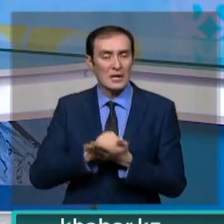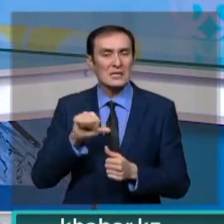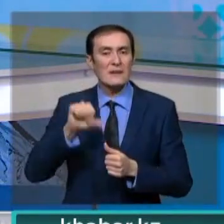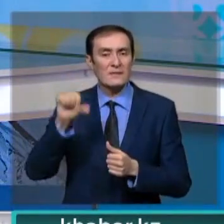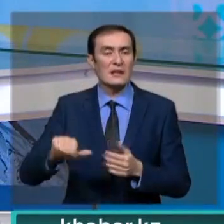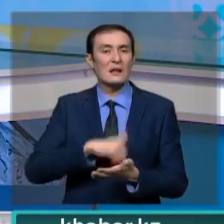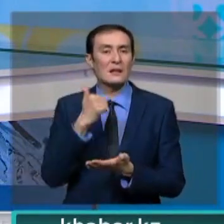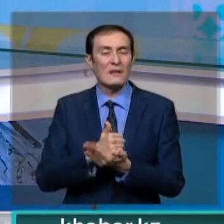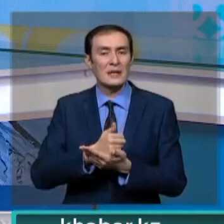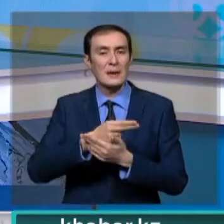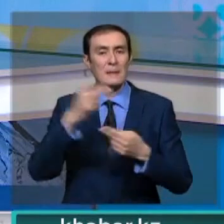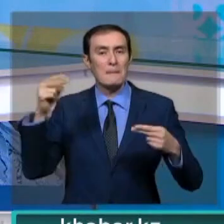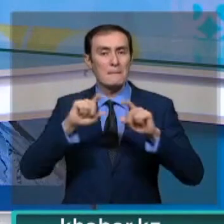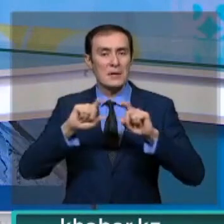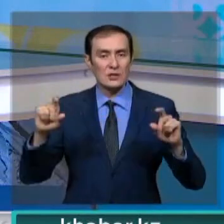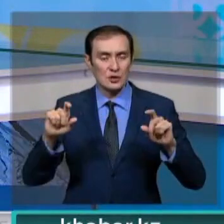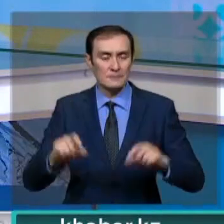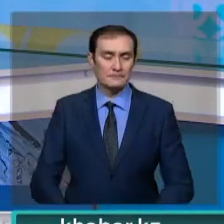ее главные месседжи